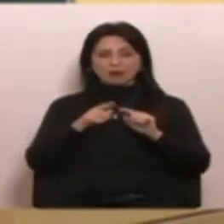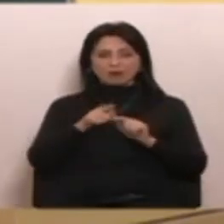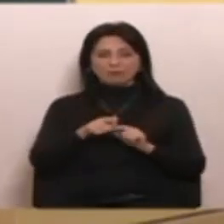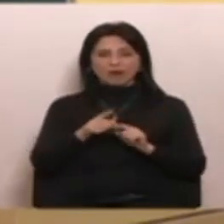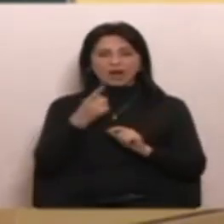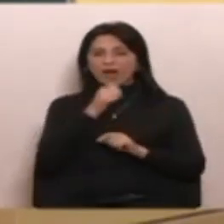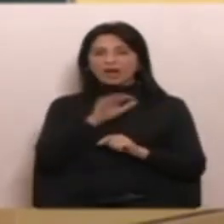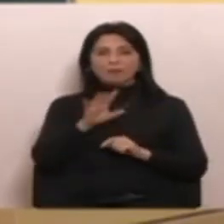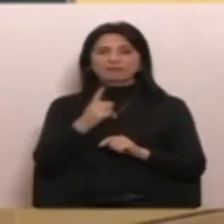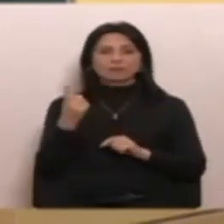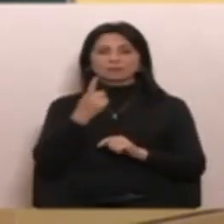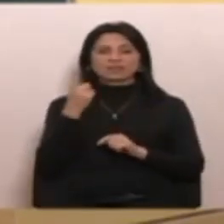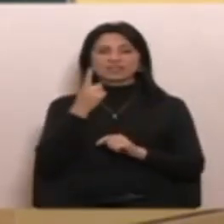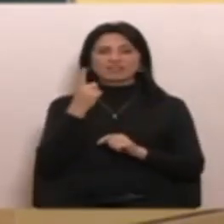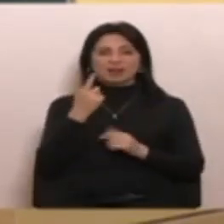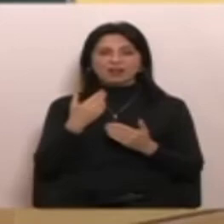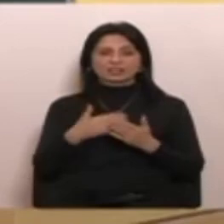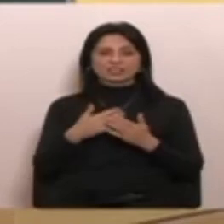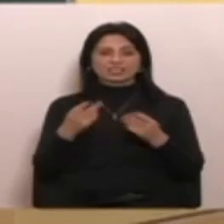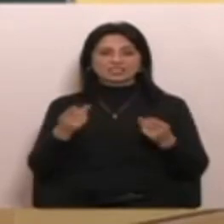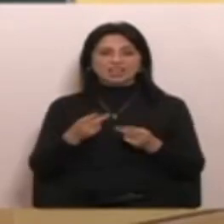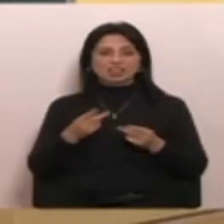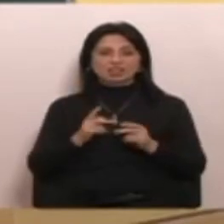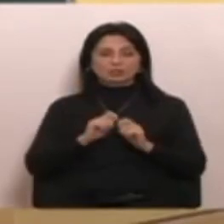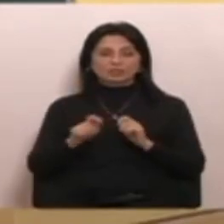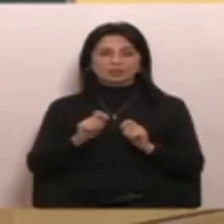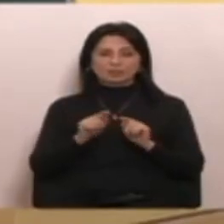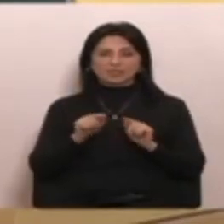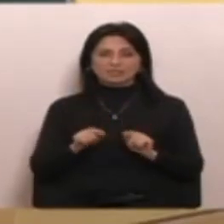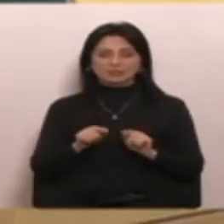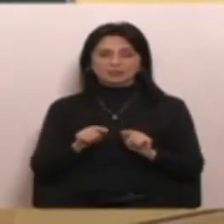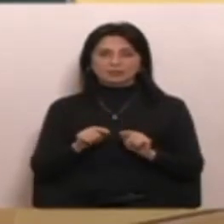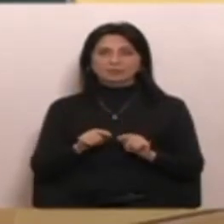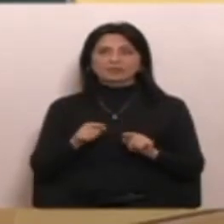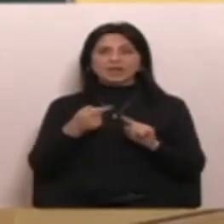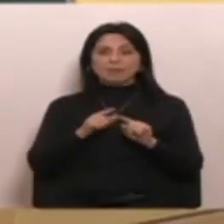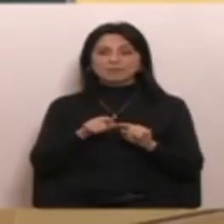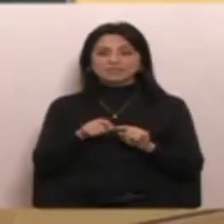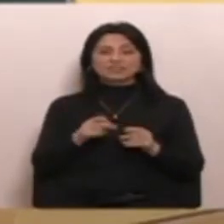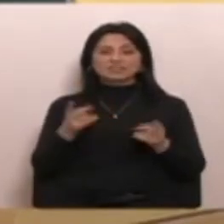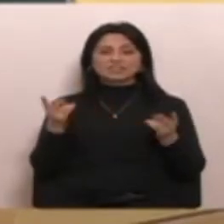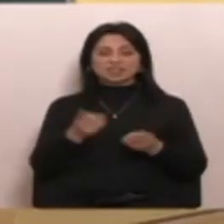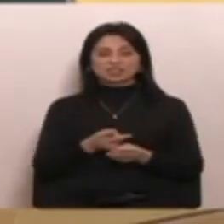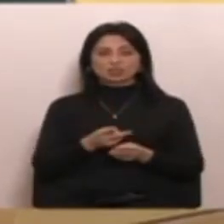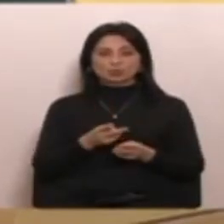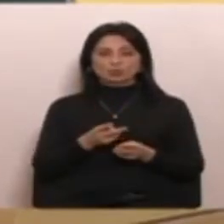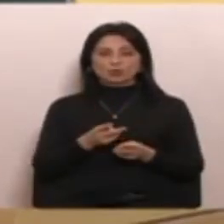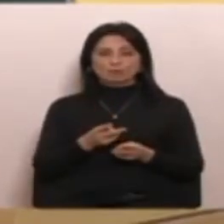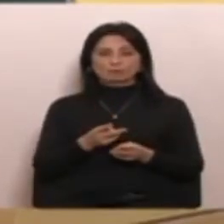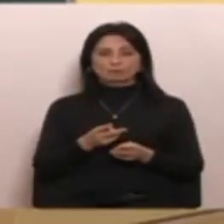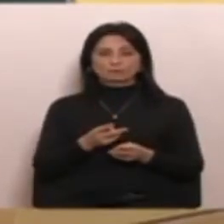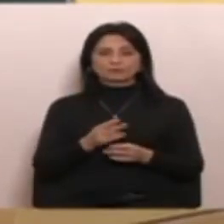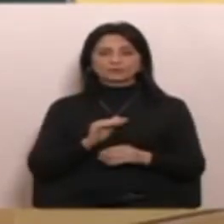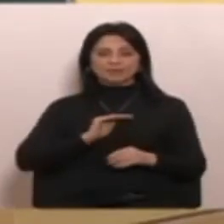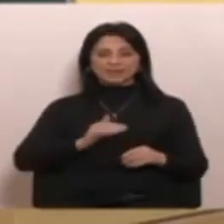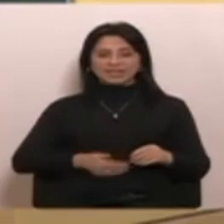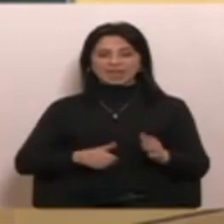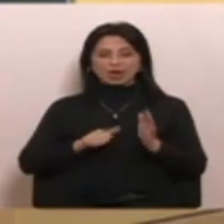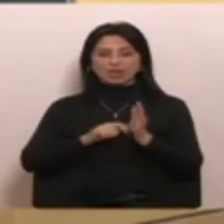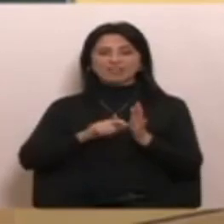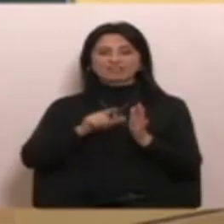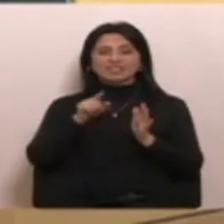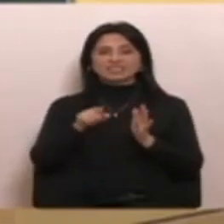მხოლოდ პირველადი, ასე ვთქვათ, საჭიროებების დაფინანსებას. და ამისთვის საჭირო არის კერძო